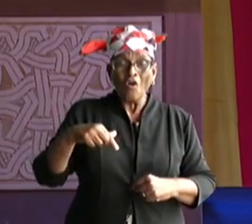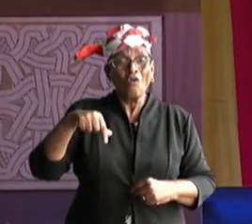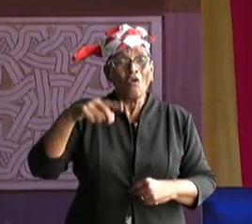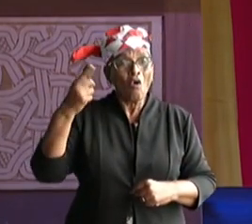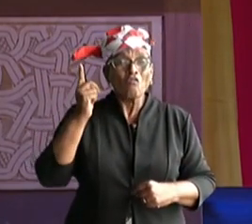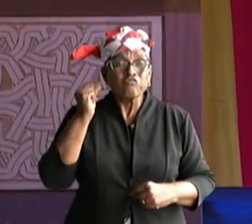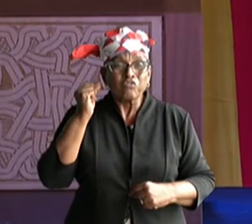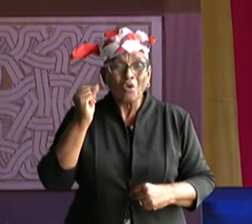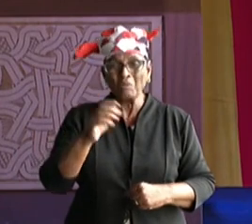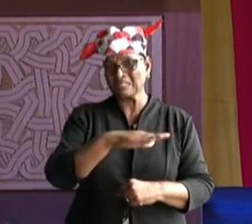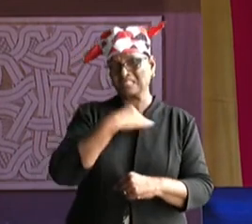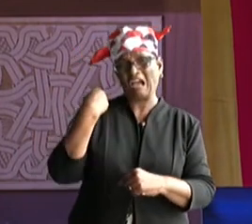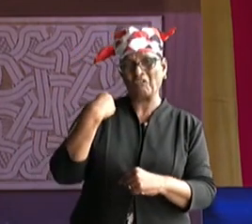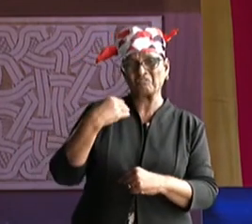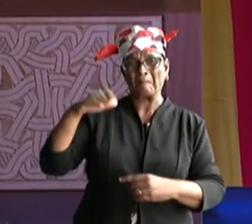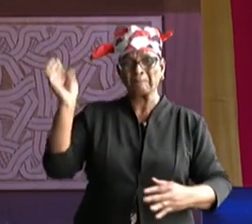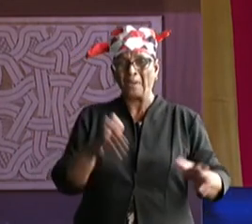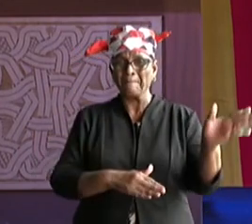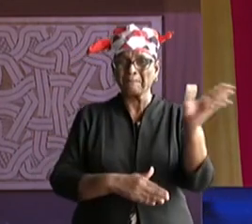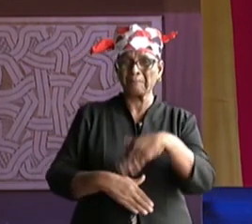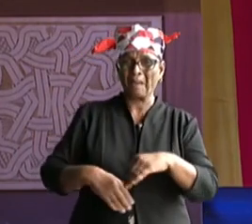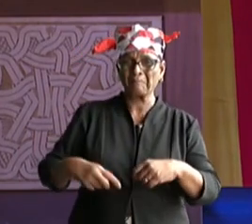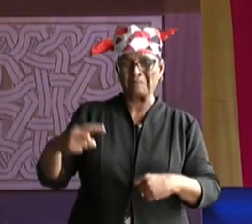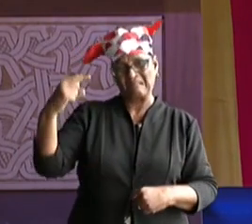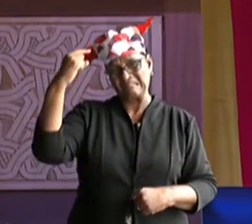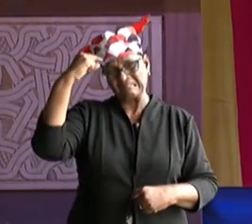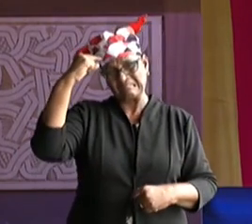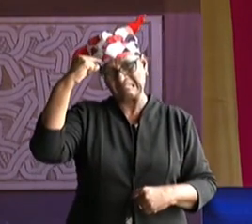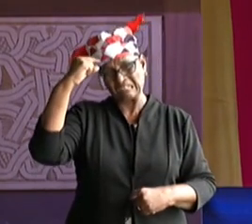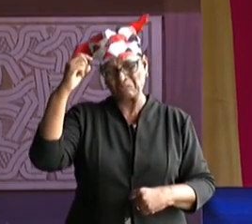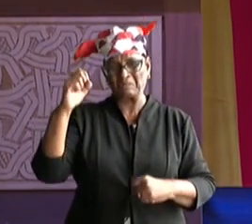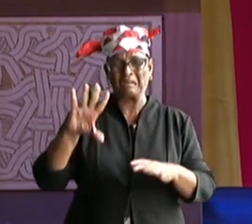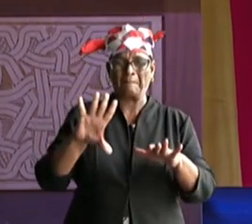van lichamelijke, seksuele en psychologische